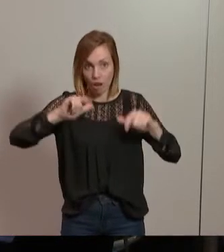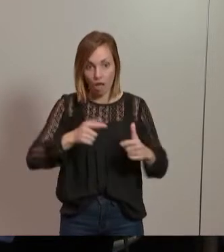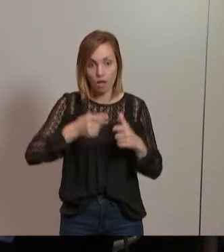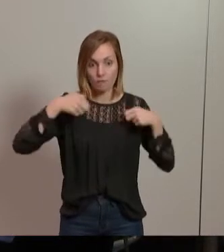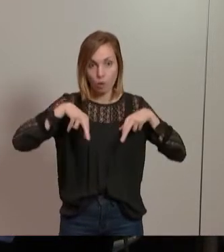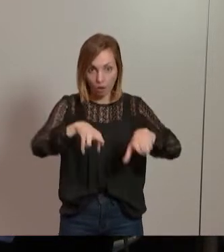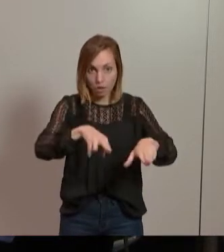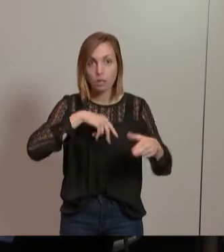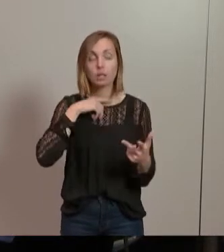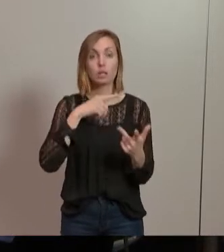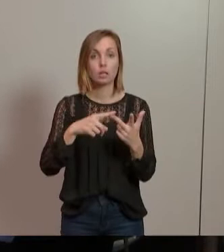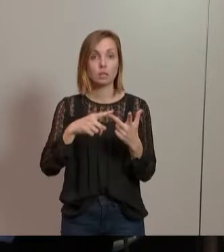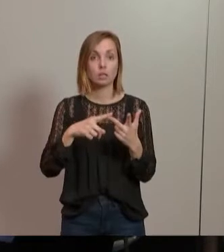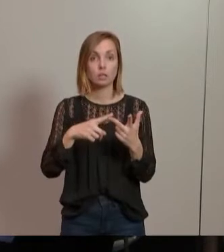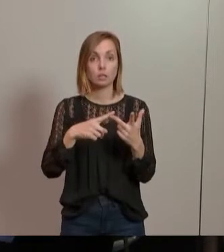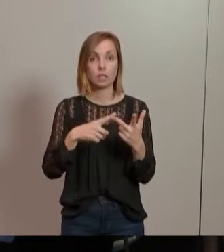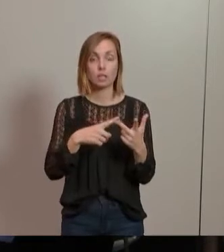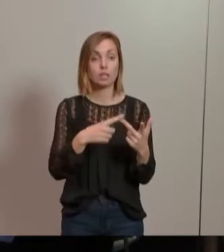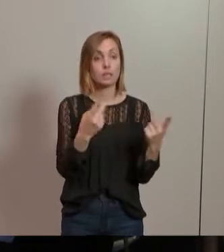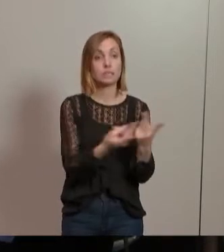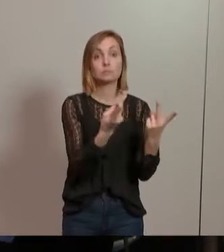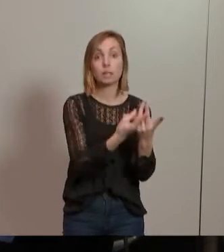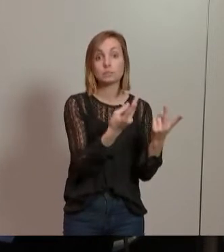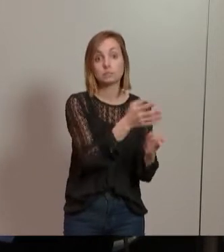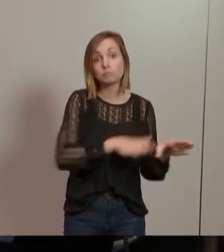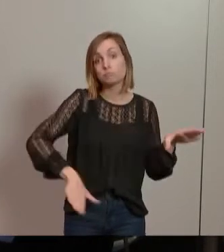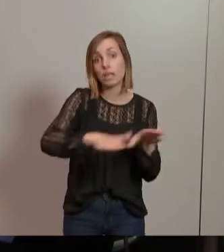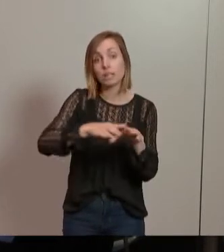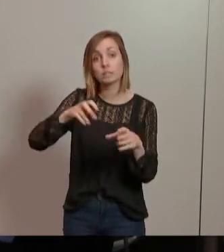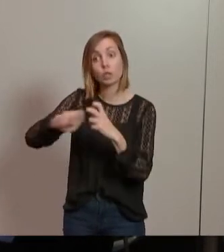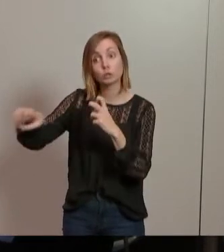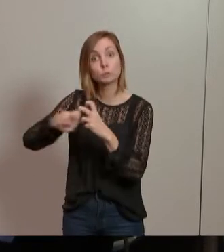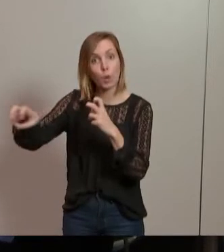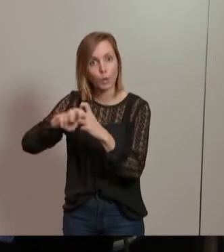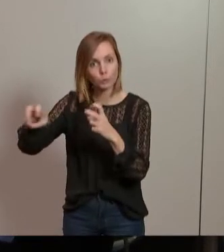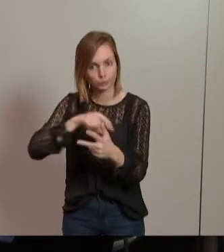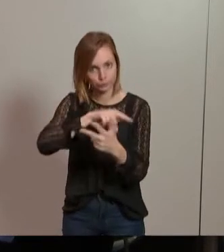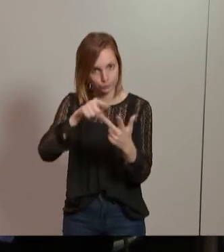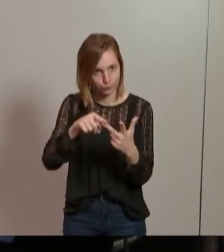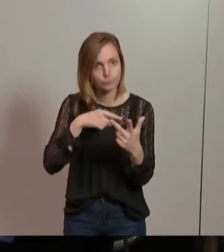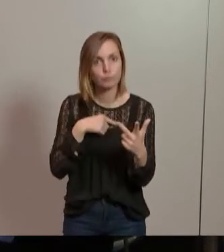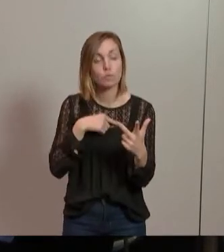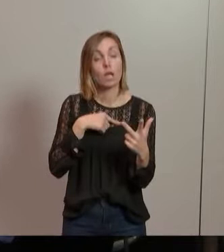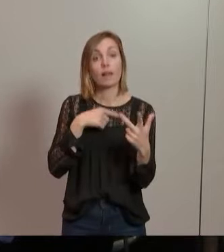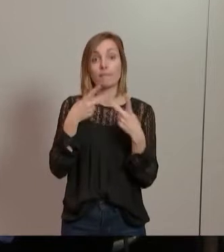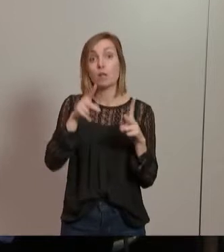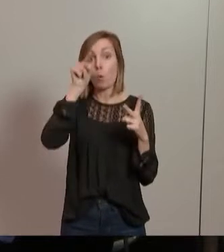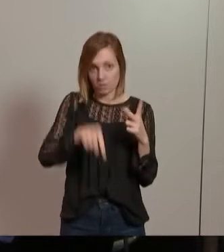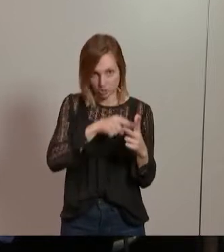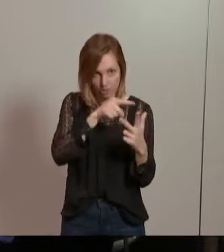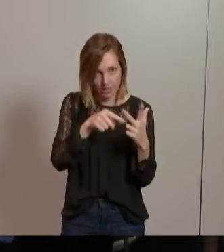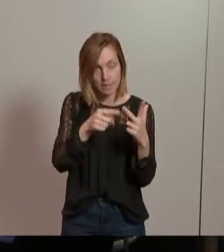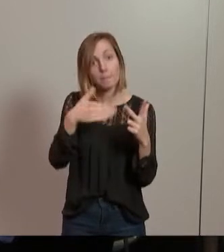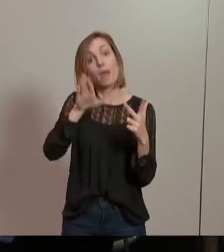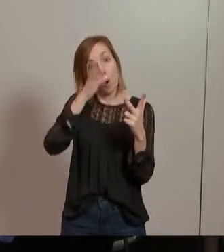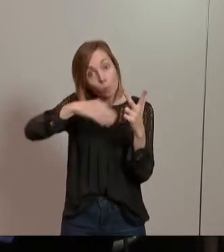voirie et les espaces et transports publics. Au-delà de cette obligation, la ville a la possibilité, via sa